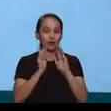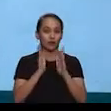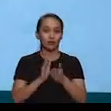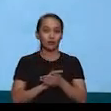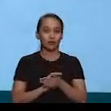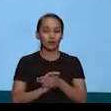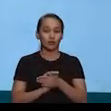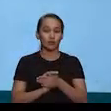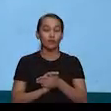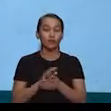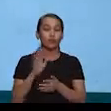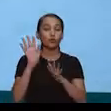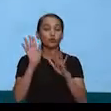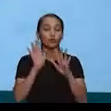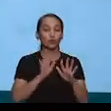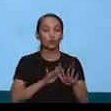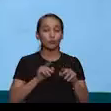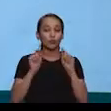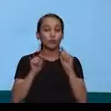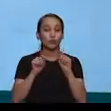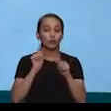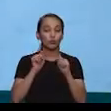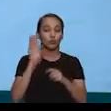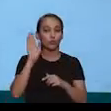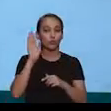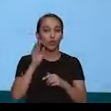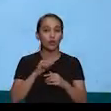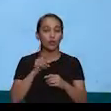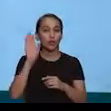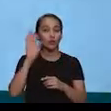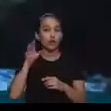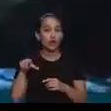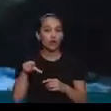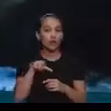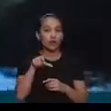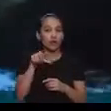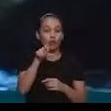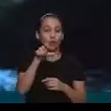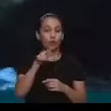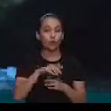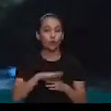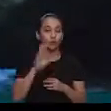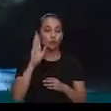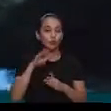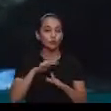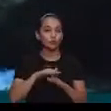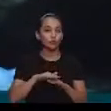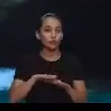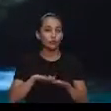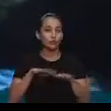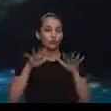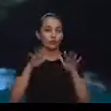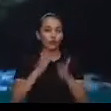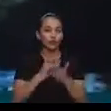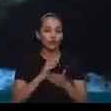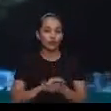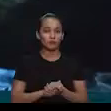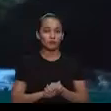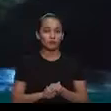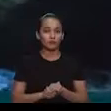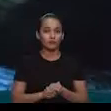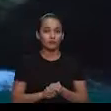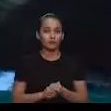yomg'ir suvlaridan daryolar hosil bo'ladi. Ko'pgina daryolar suvi ko'l yoki dengizlarga